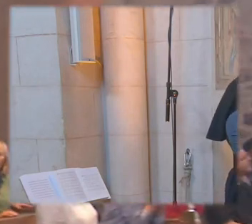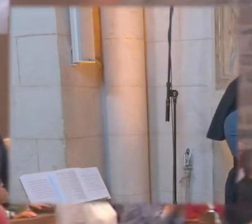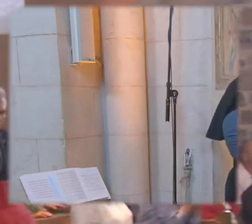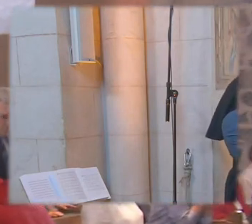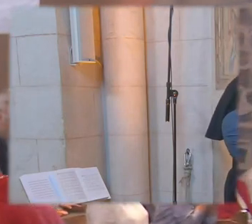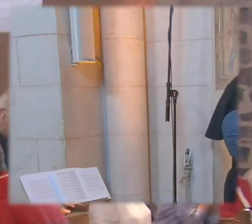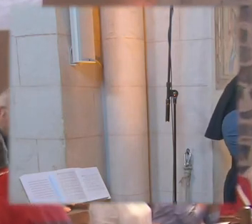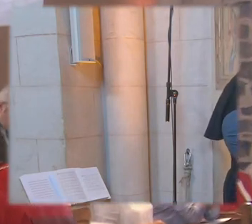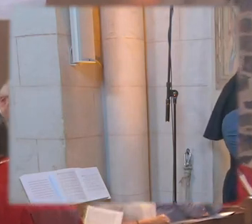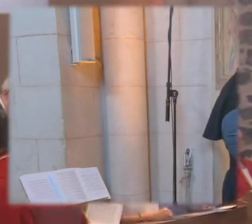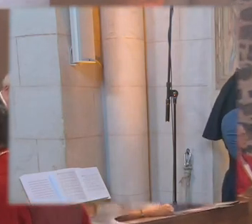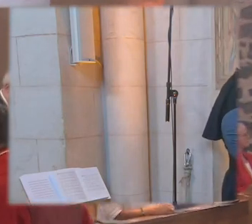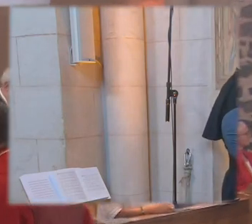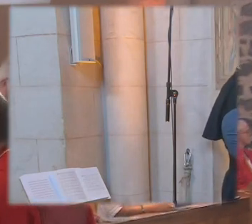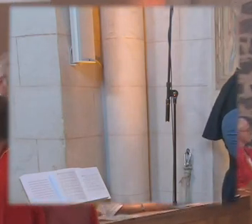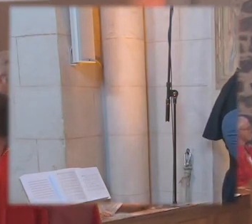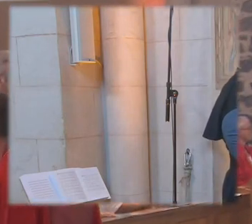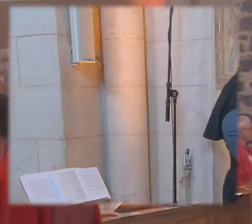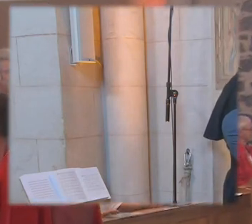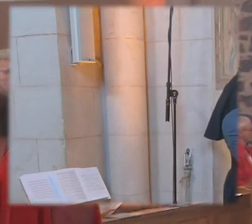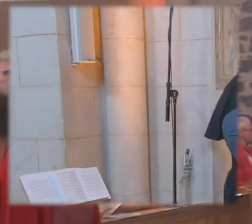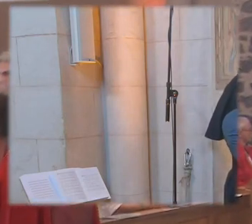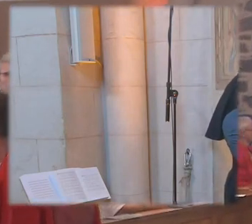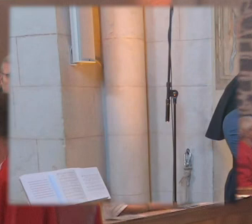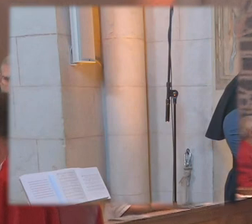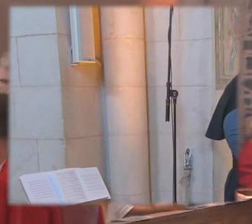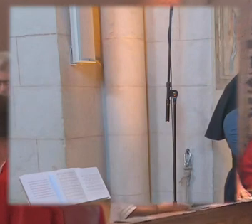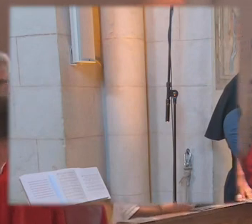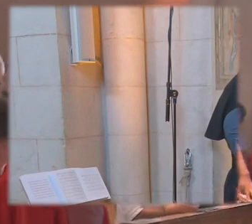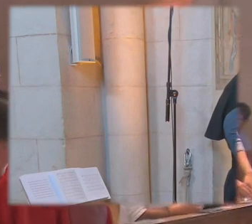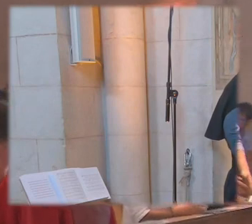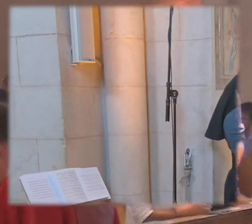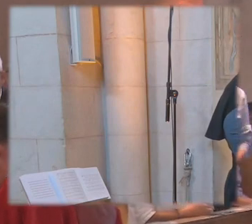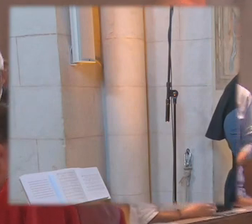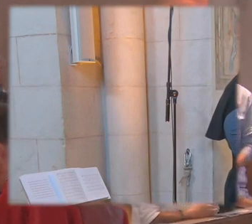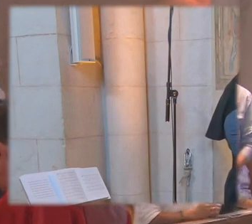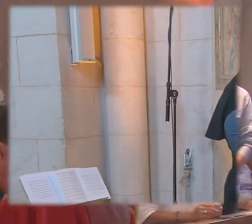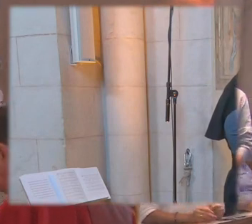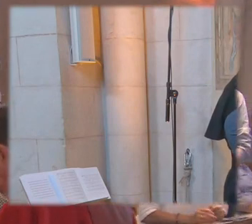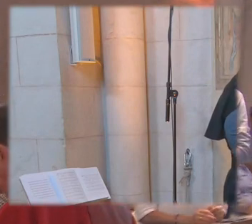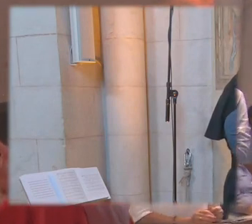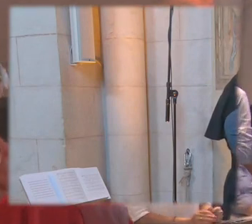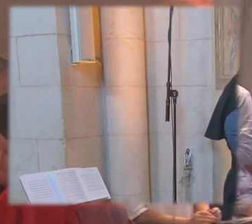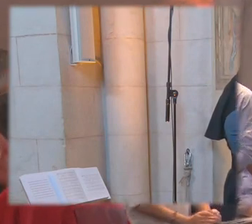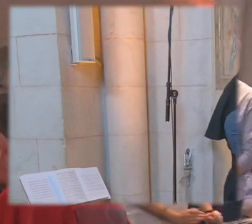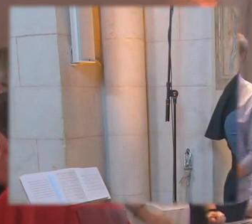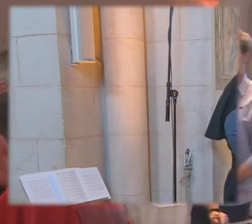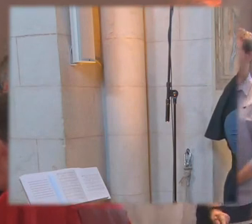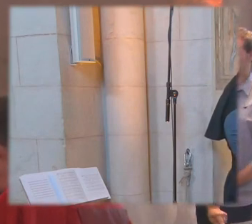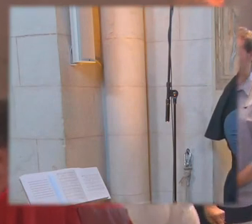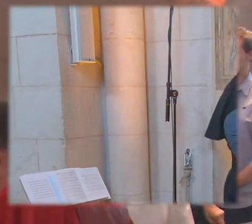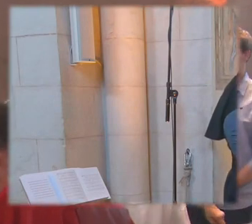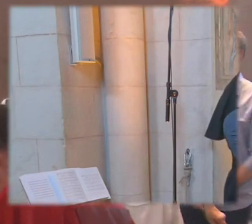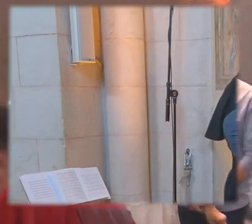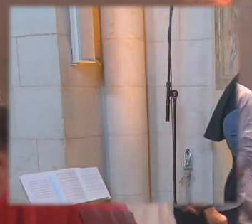Mund des Gerechten wird auf Weisheit bedacht sein und seine Zunge wird sprechen, was recht ist. Das Gesetz seines